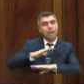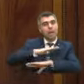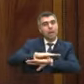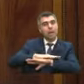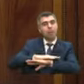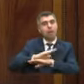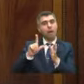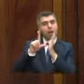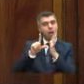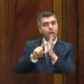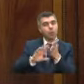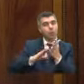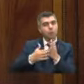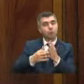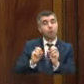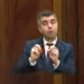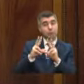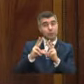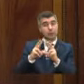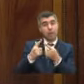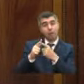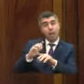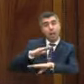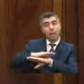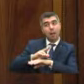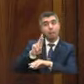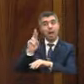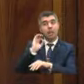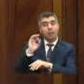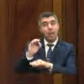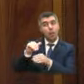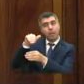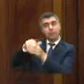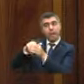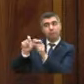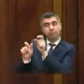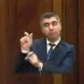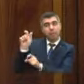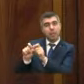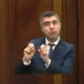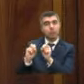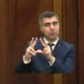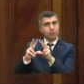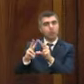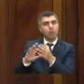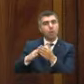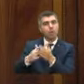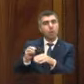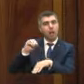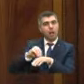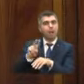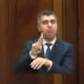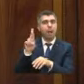وما تضمنه ذلك من رمزية باحترام الدستور وإرادة الناخبين المغاربة، وبالتالي تأكيد جلالته على